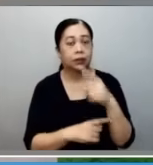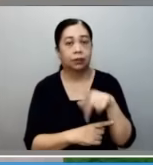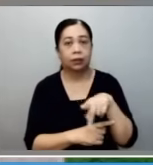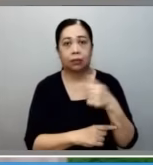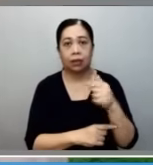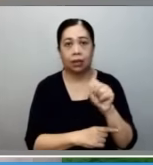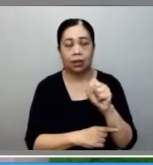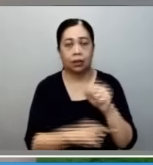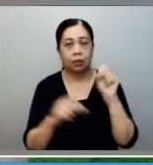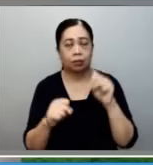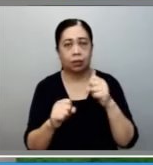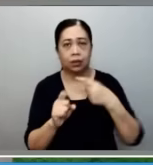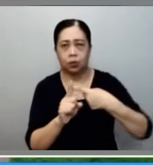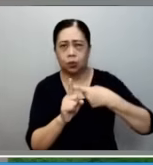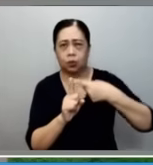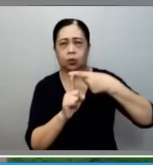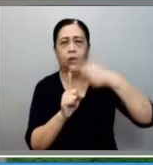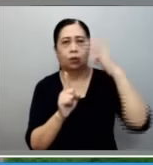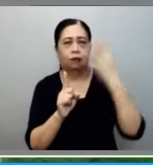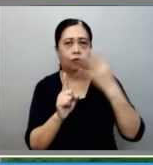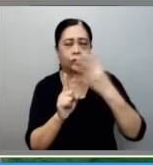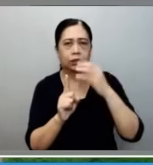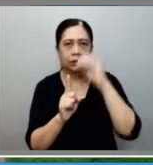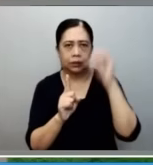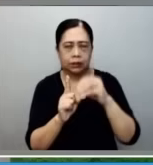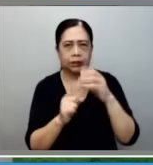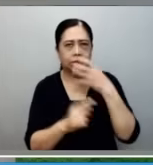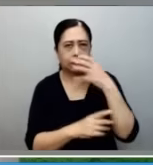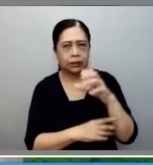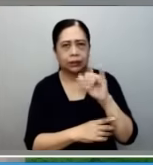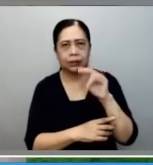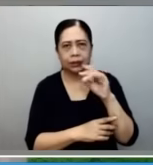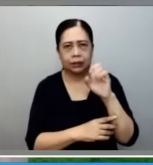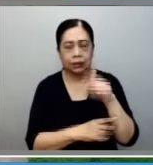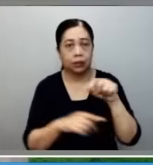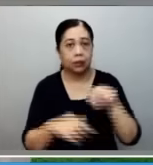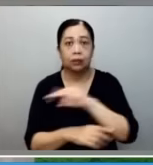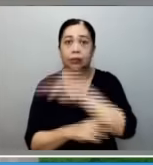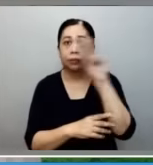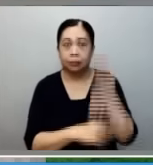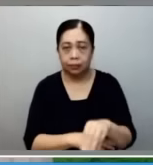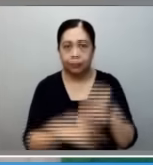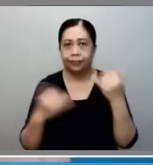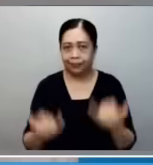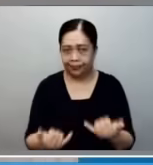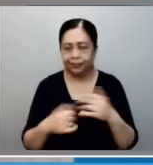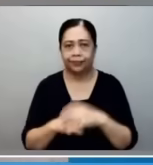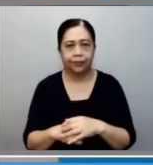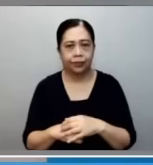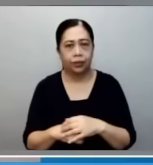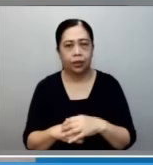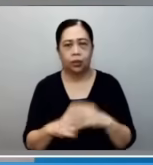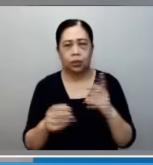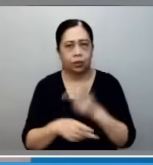posibleng umakyat sa 40 degrees Celsius ang heat index o damang init dito sa Metro Manila ngayong araw. Nasa extreme caution